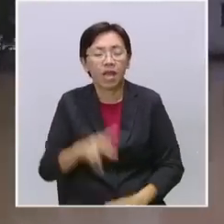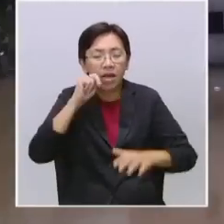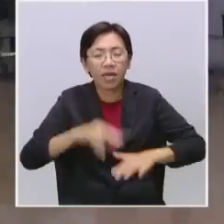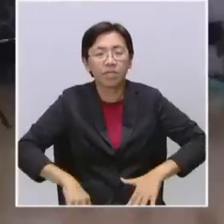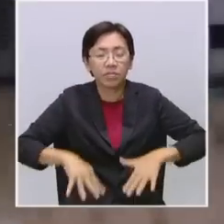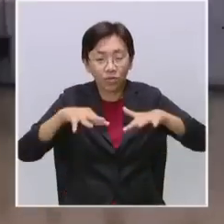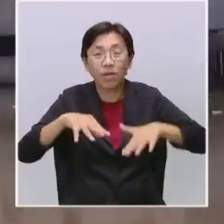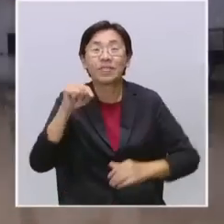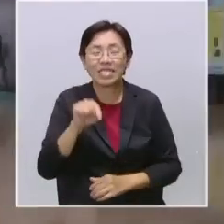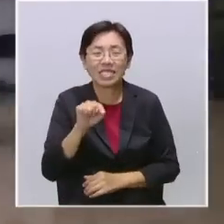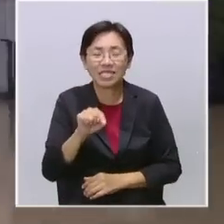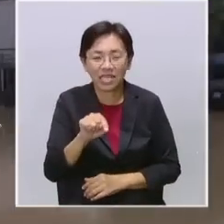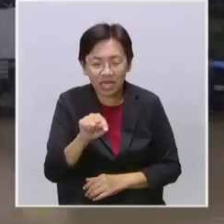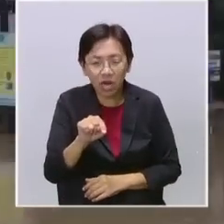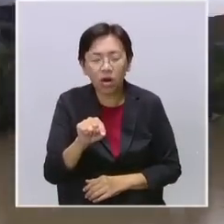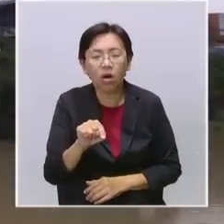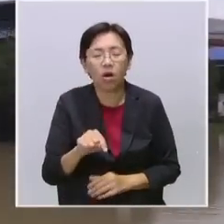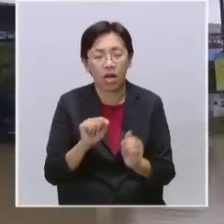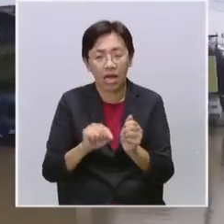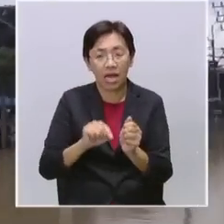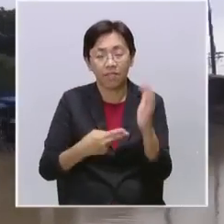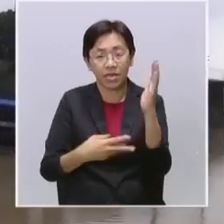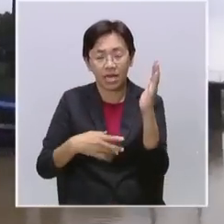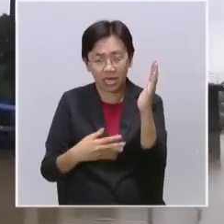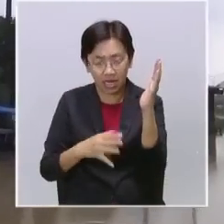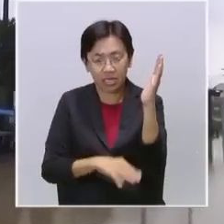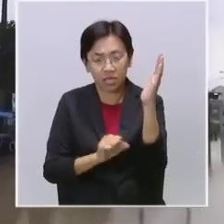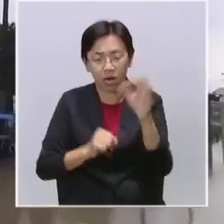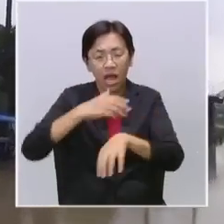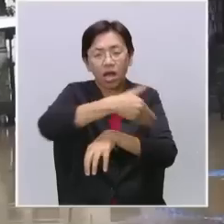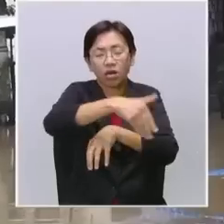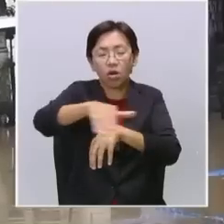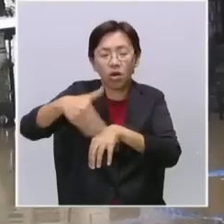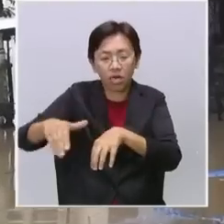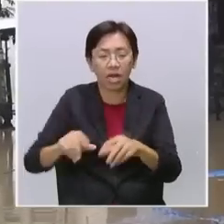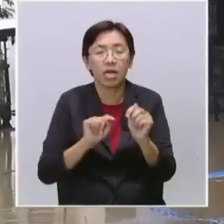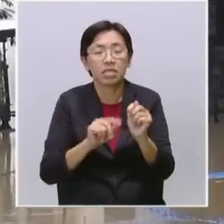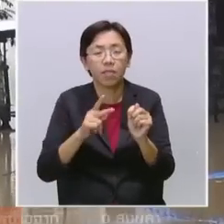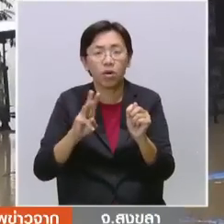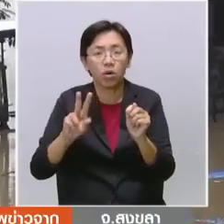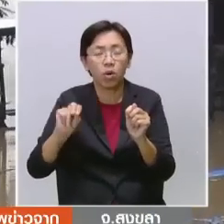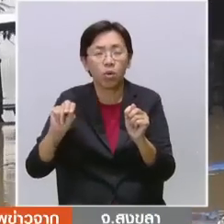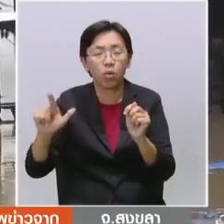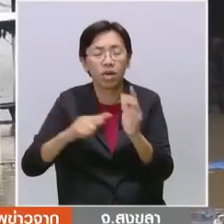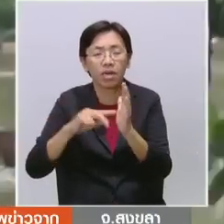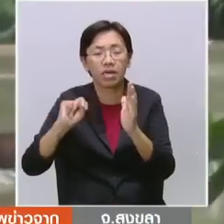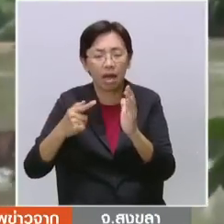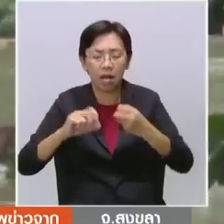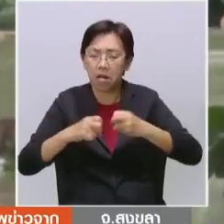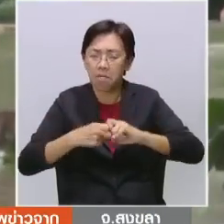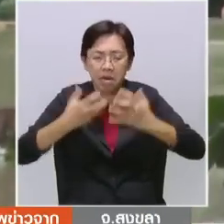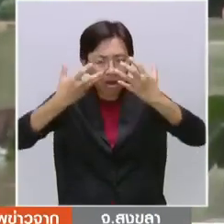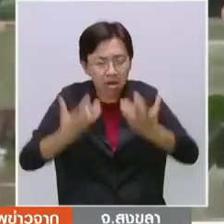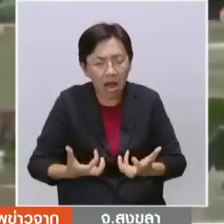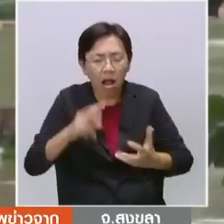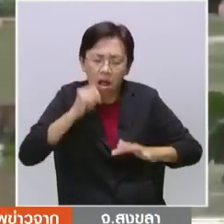ำท่วมในพื้นที่กันหน่อยนะคะรอบนอกของอำเภอหาดใหญ่จังหวัดสงขลาค่ะโดยเฉพาะพื้นที่ตำบลควนลังตอนนี้เนี่ยได้รับผลกระทบหนัก